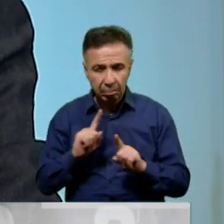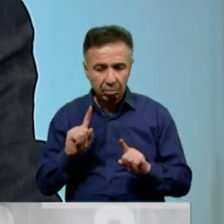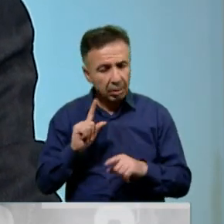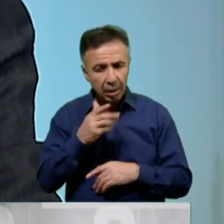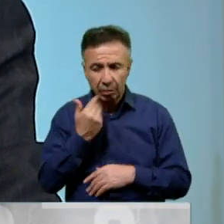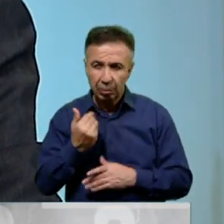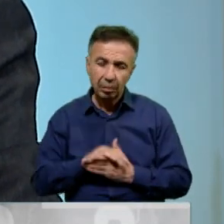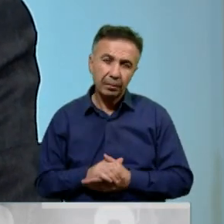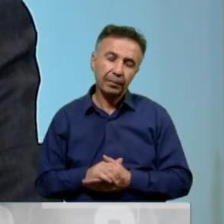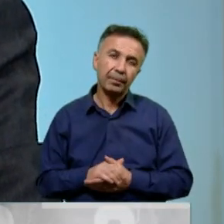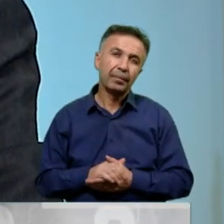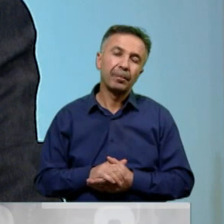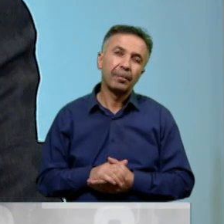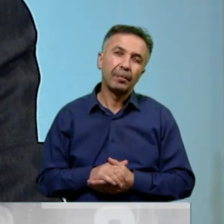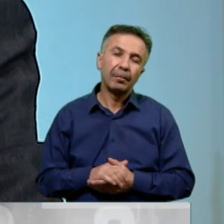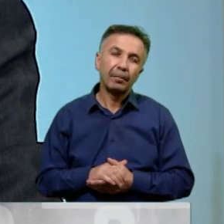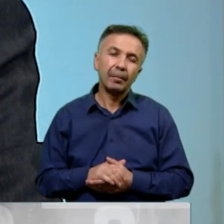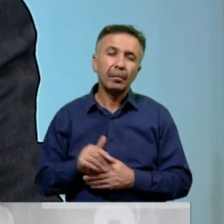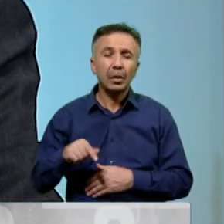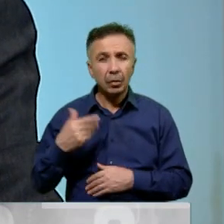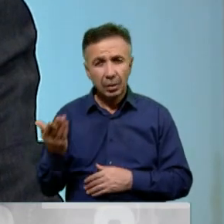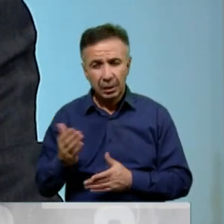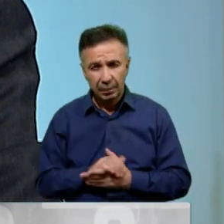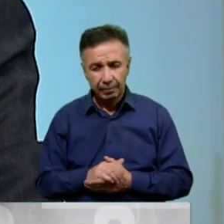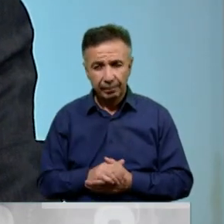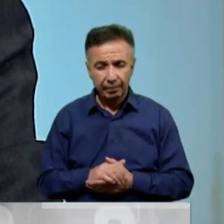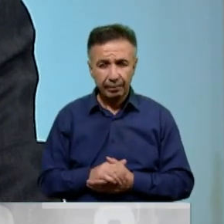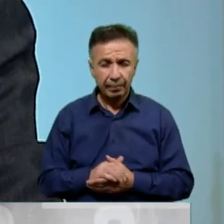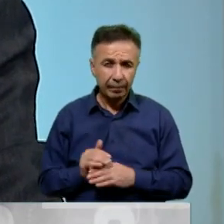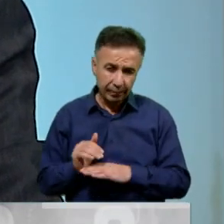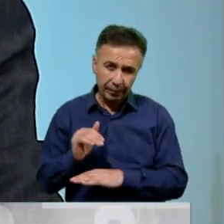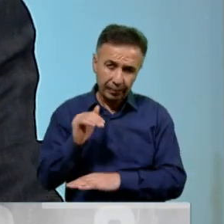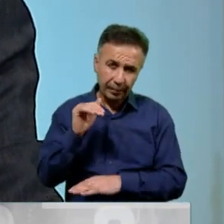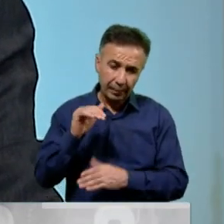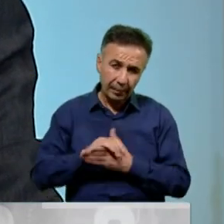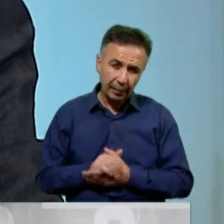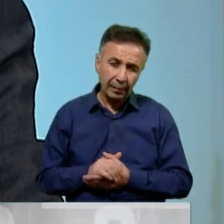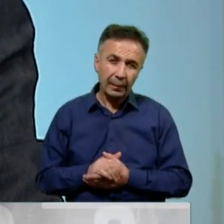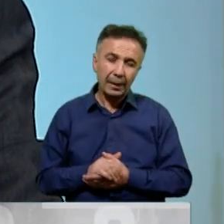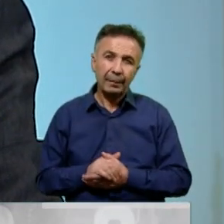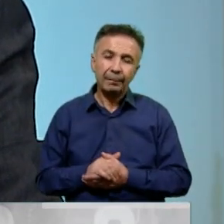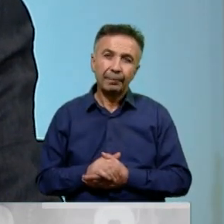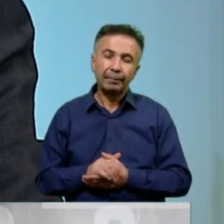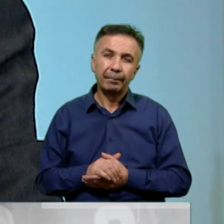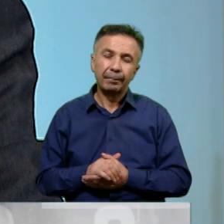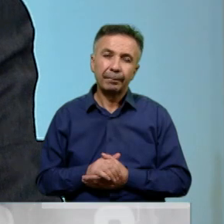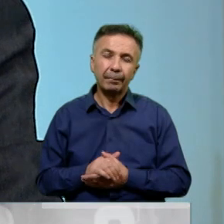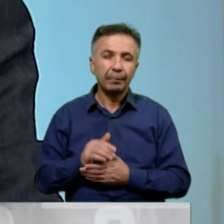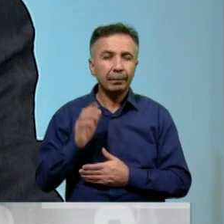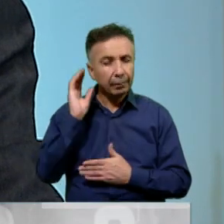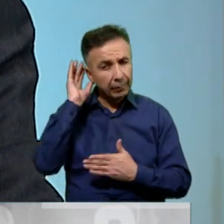böyle bir mecburiyeti kalmamış. Bundan sonraki hayatını artık yani